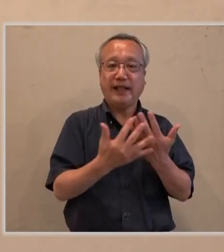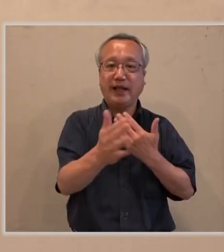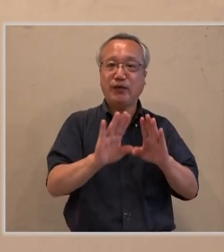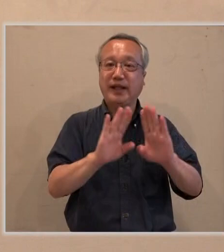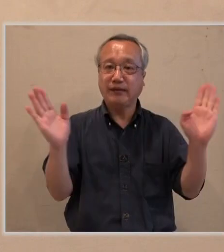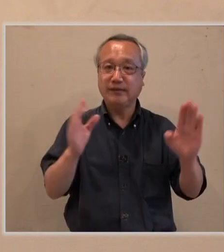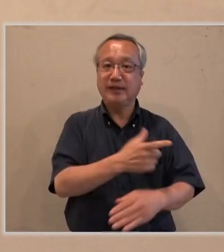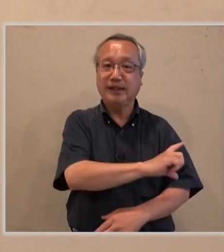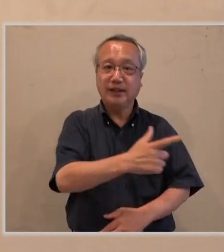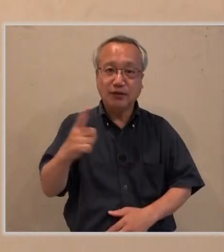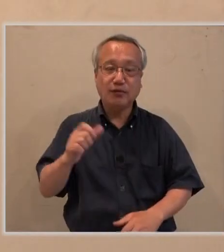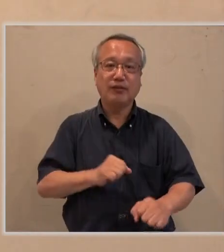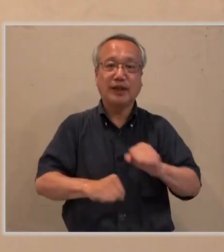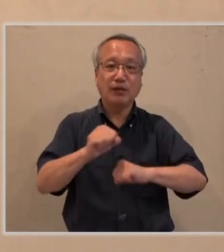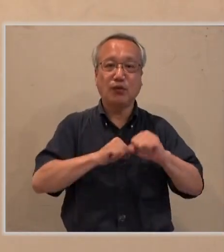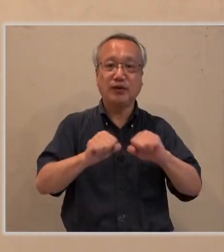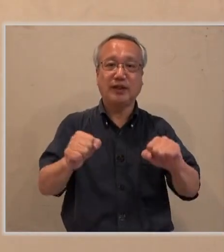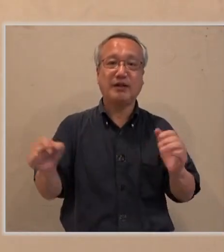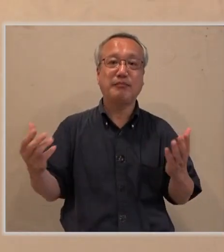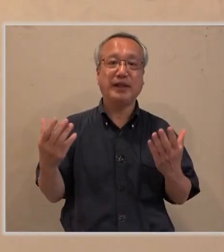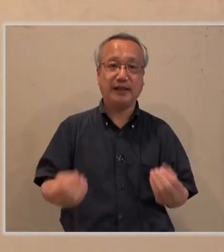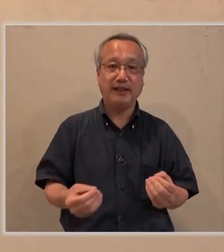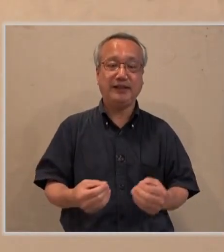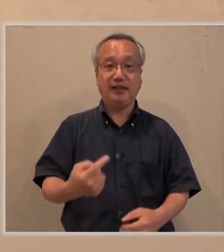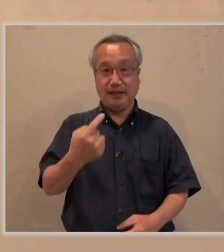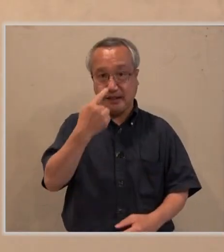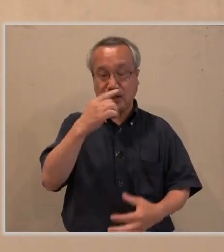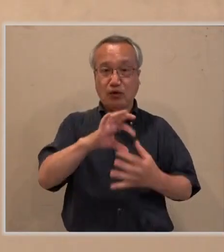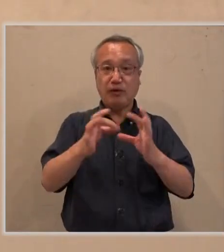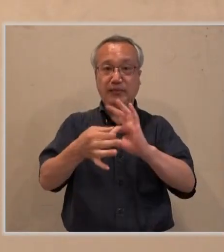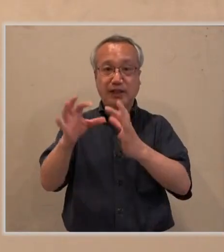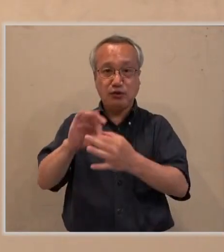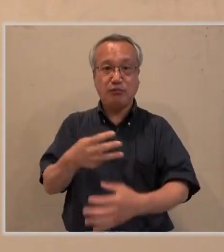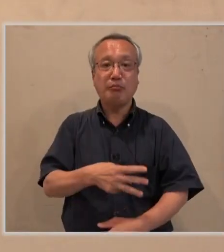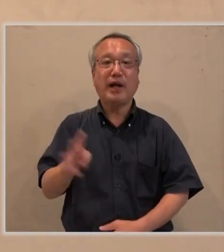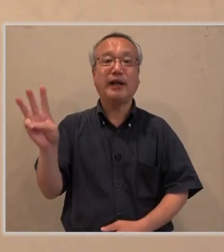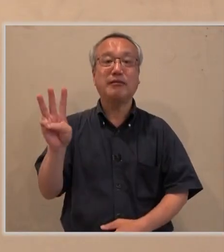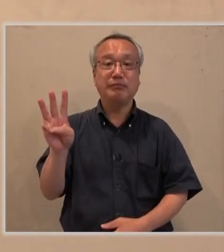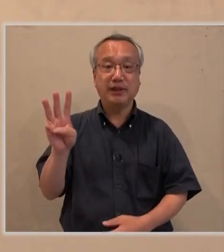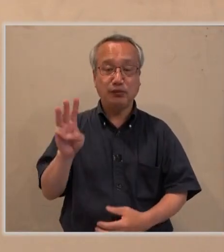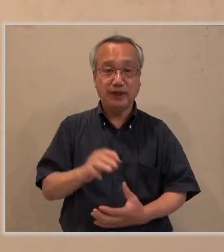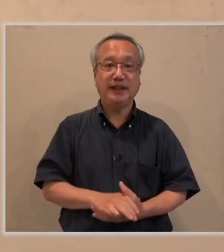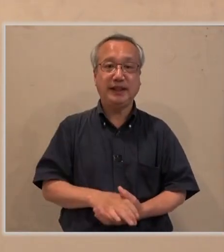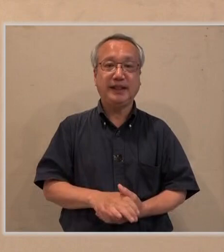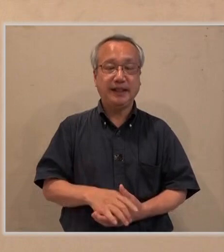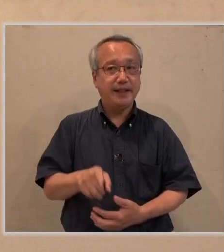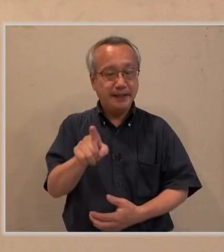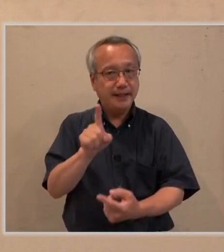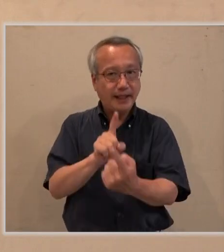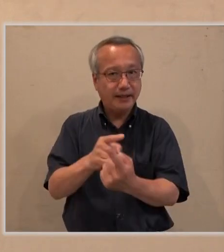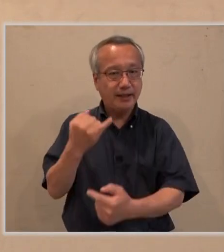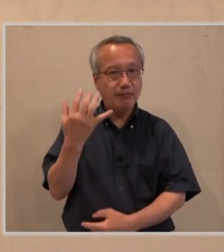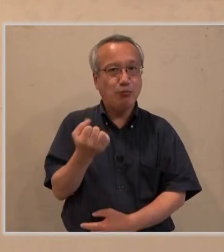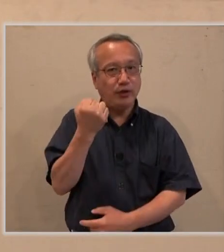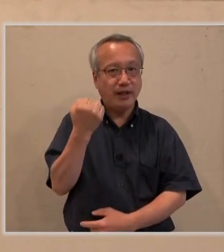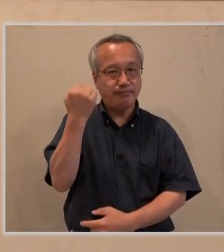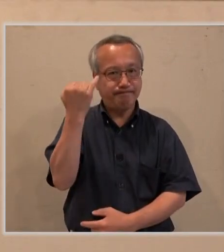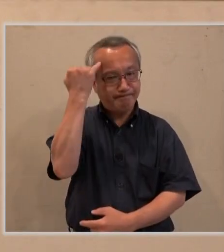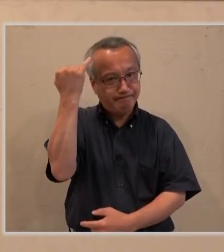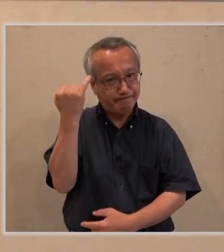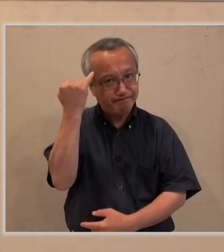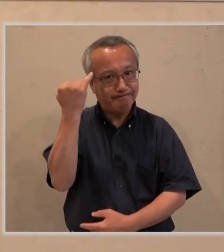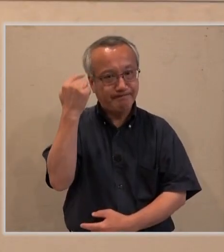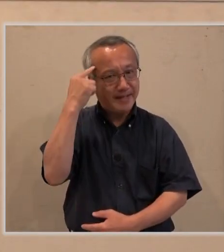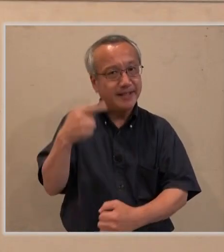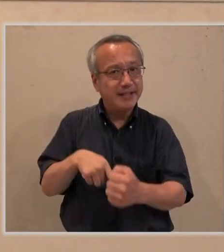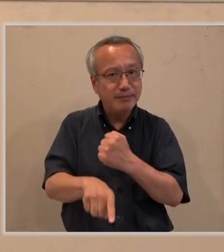動をしていました。私がオリンピック・パラリンピックに持っている意味というものは、人生に